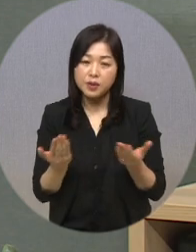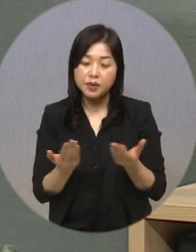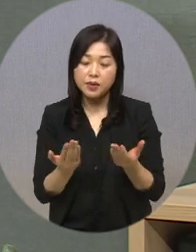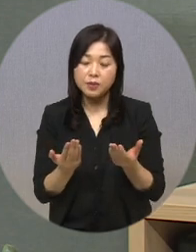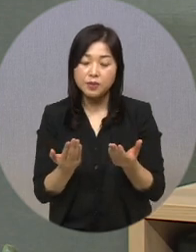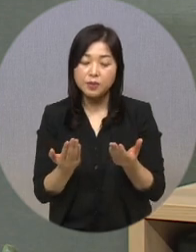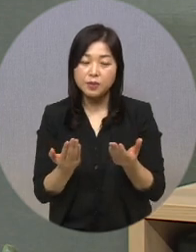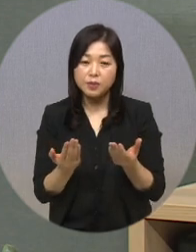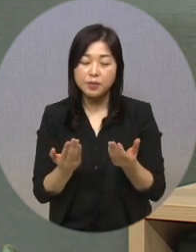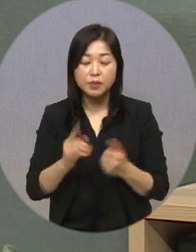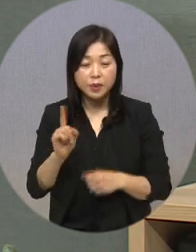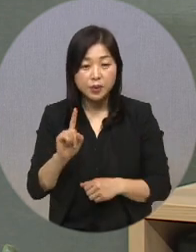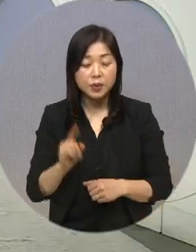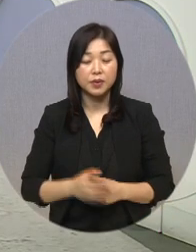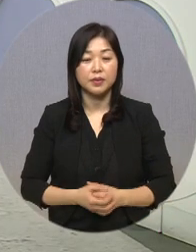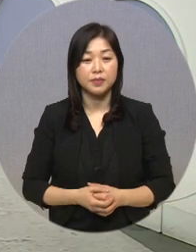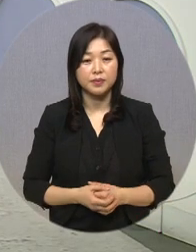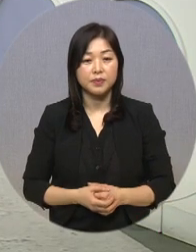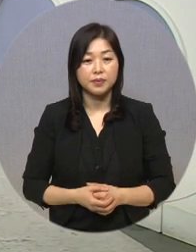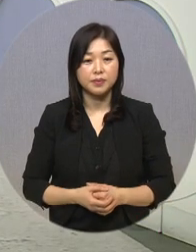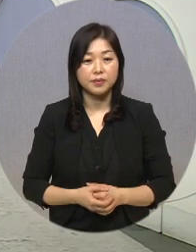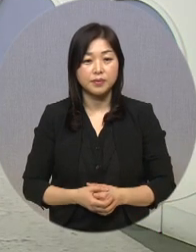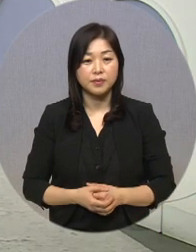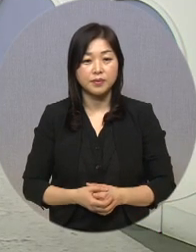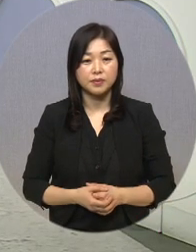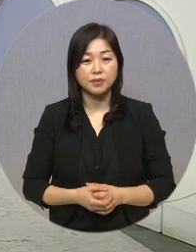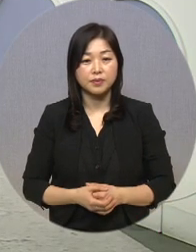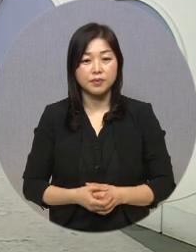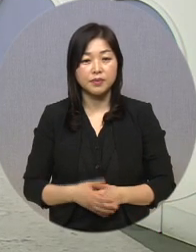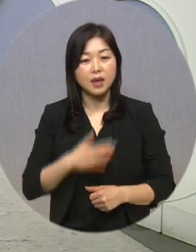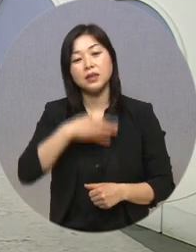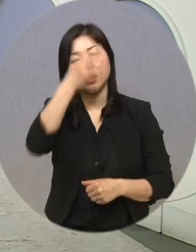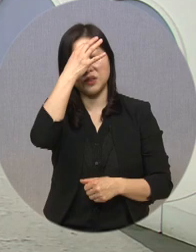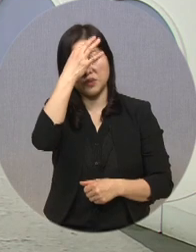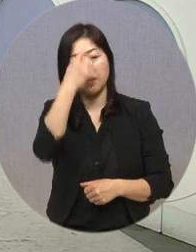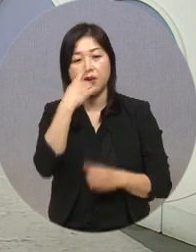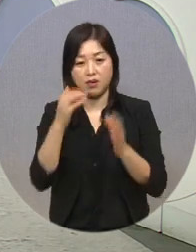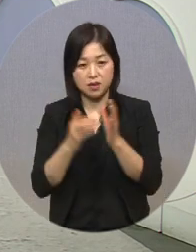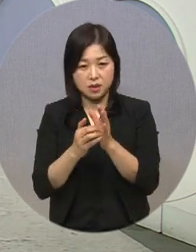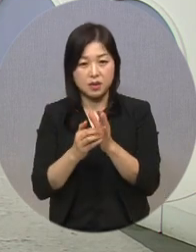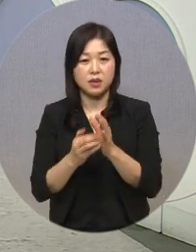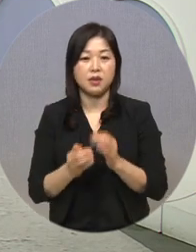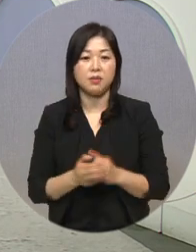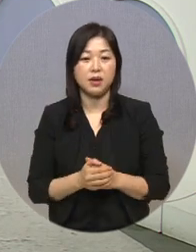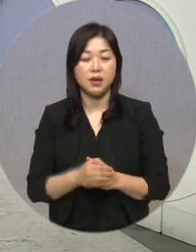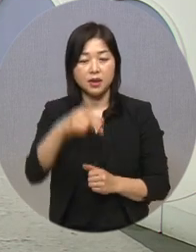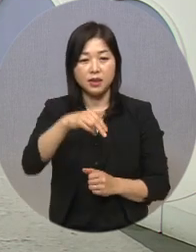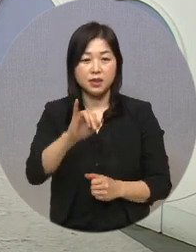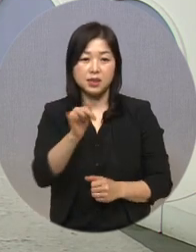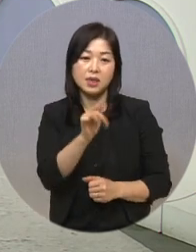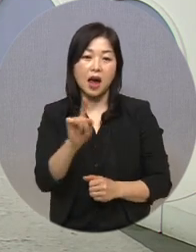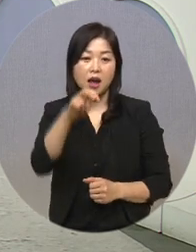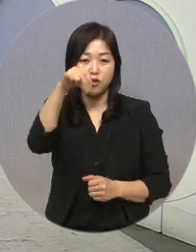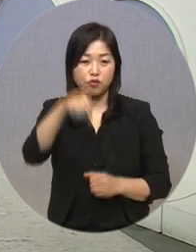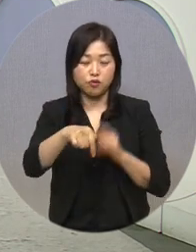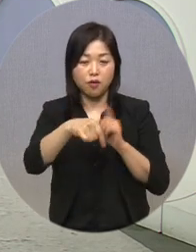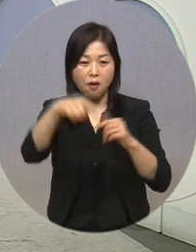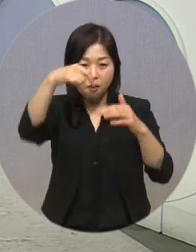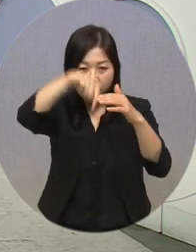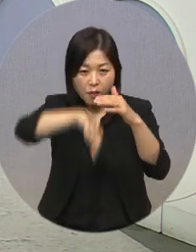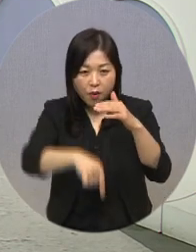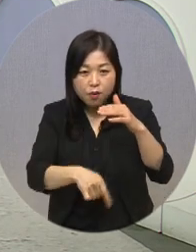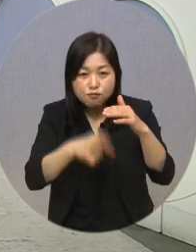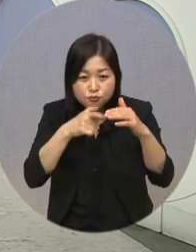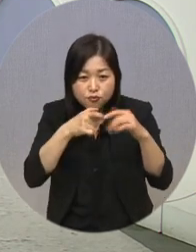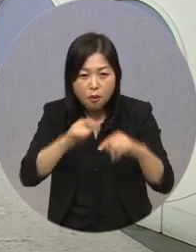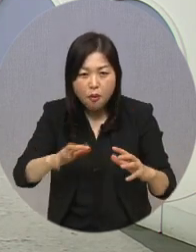졸업하시자마자 뭘 하셨어요? 엔지니어링이 거기 때문에 저는 그 지하수 그걸 전공했습니다. 아,